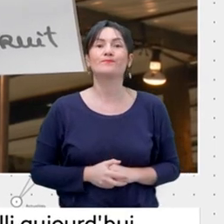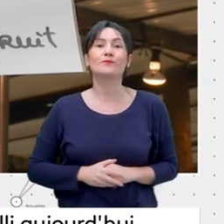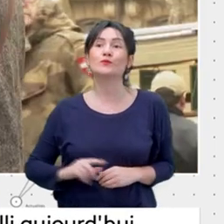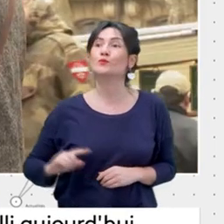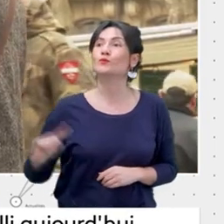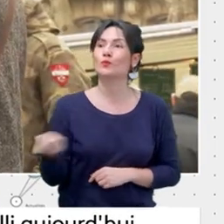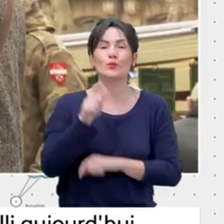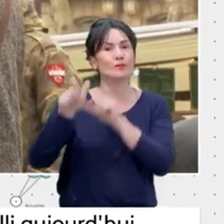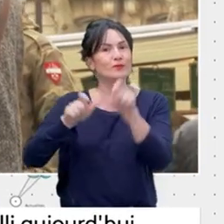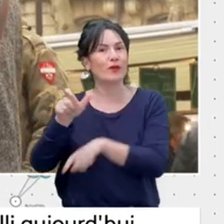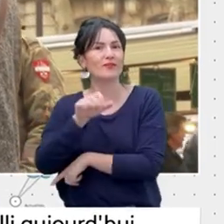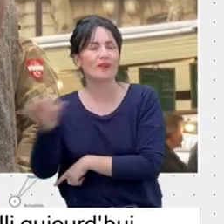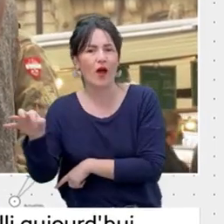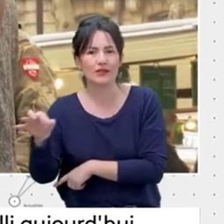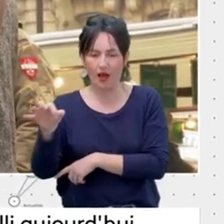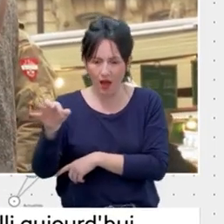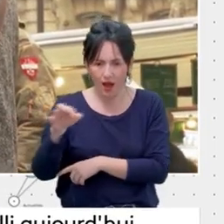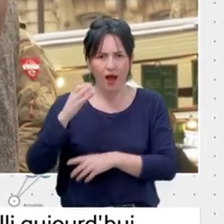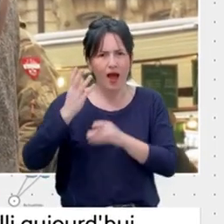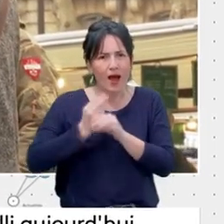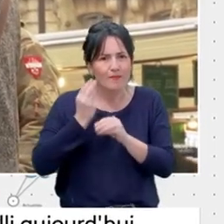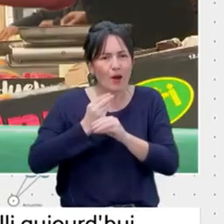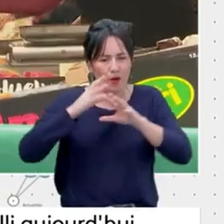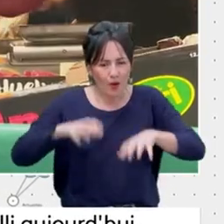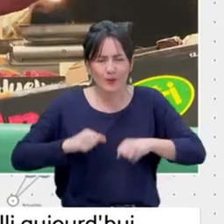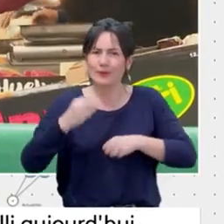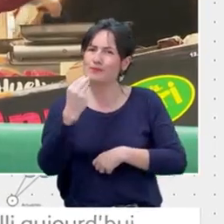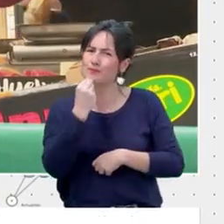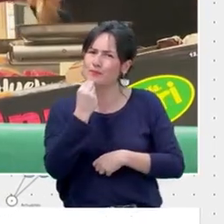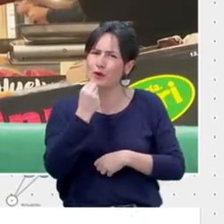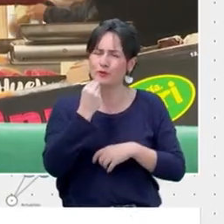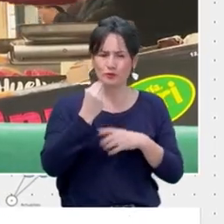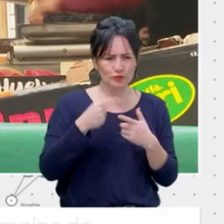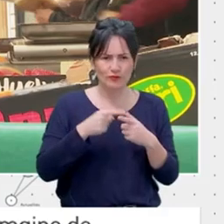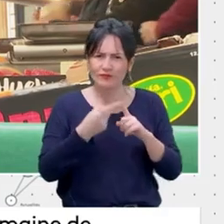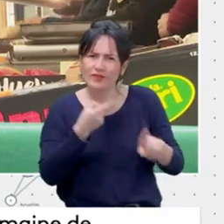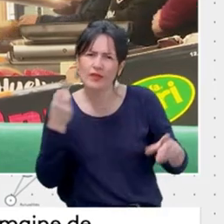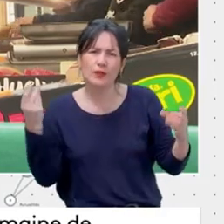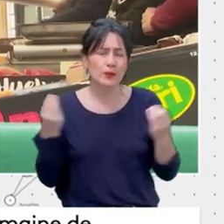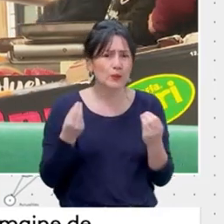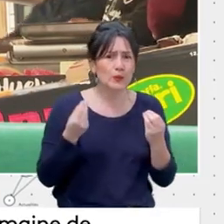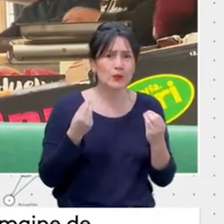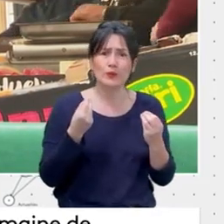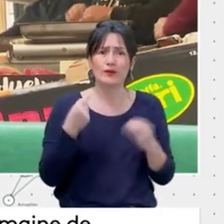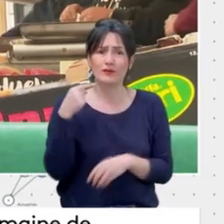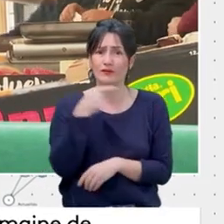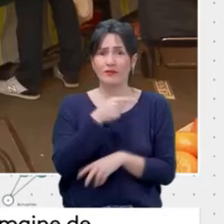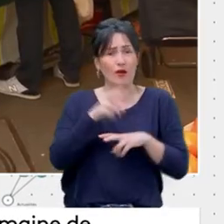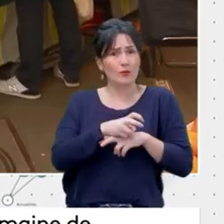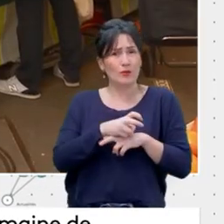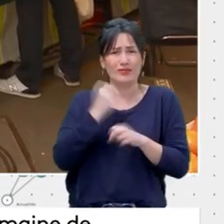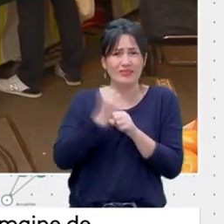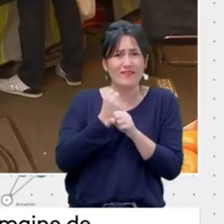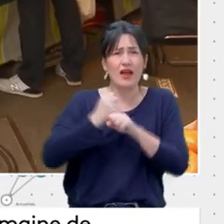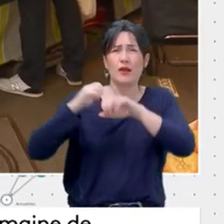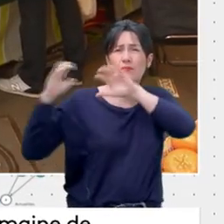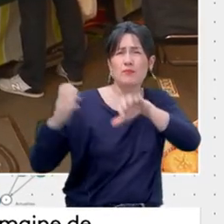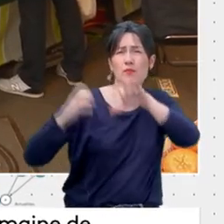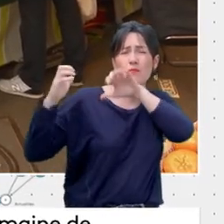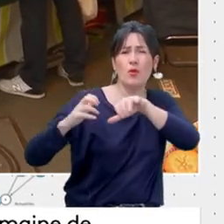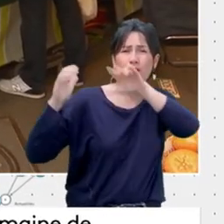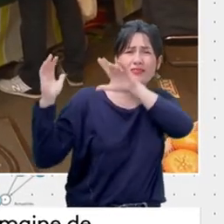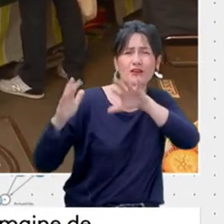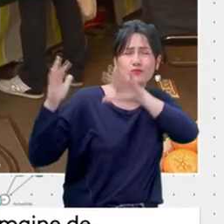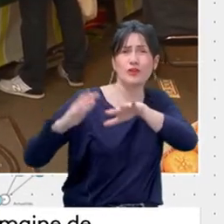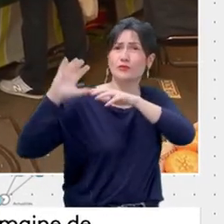Français redécouvrent que l'alimentation, c'est capital. Les agriculteurs sont au travail, qu'il pleuve, qu'il neige, qu'il vente, qu'il fasse canicule, pour récolter les meilleurs